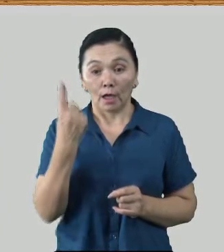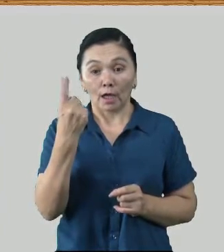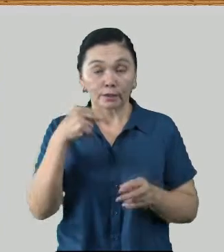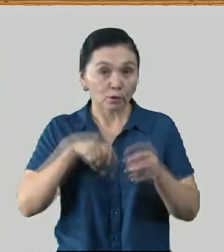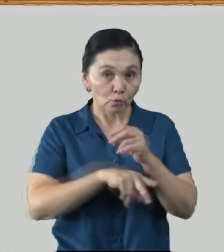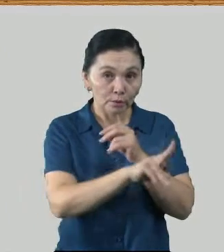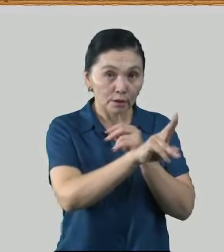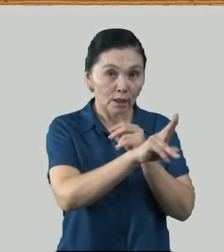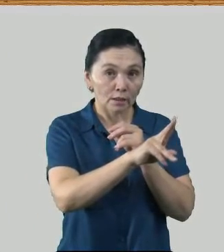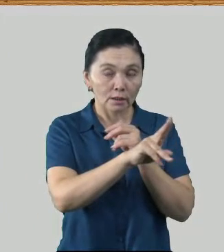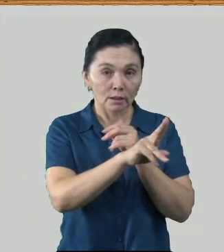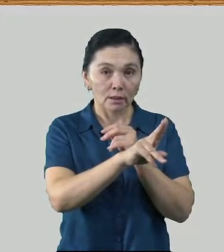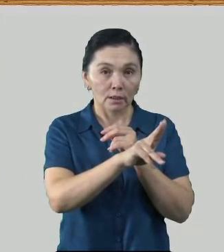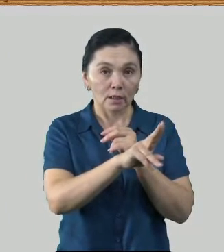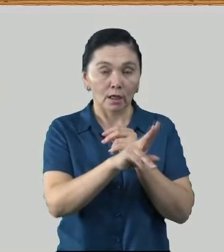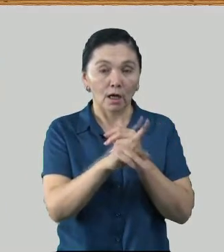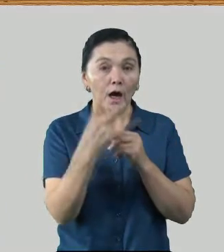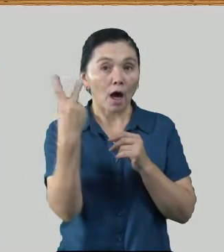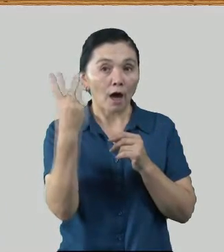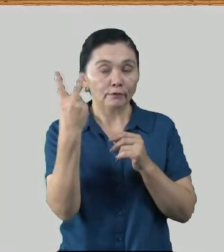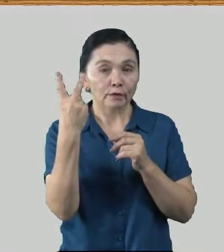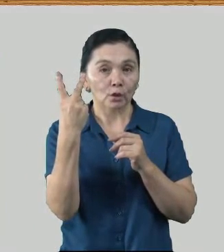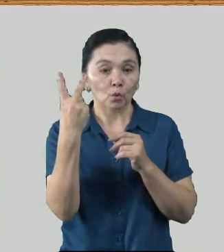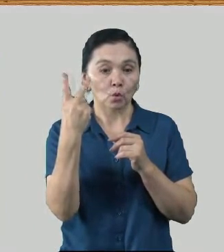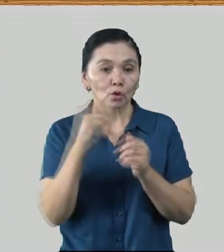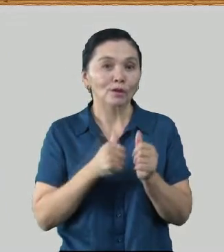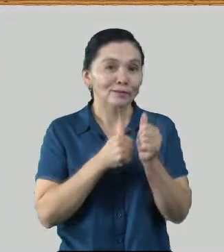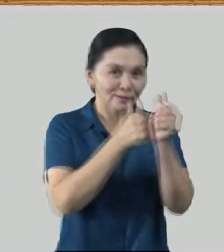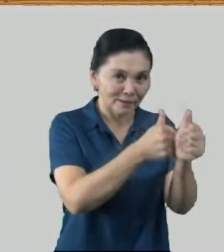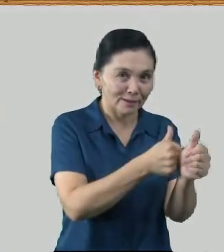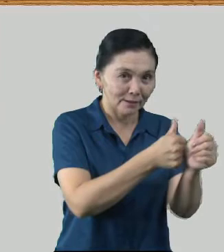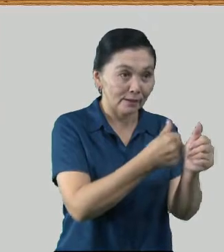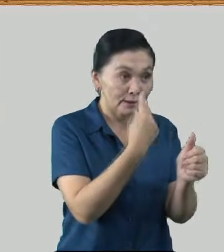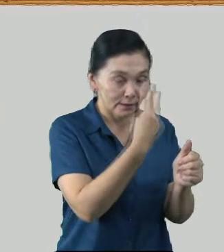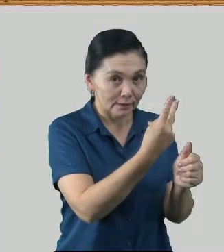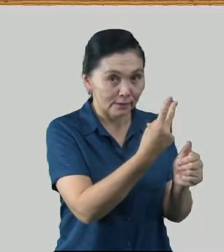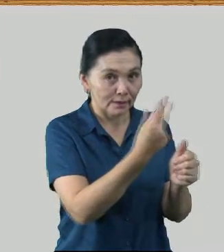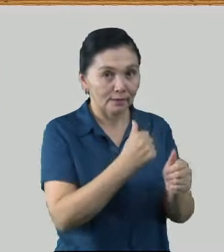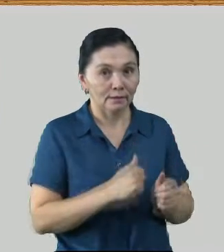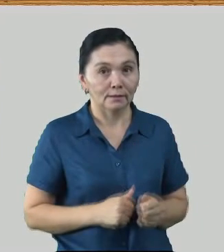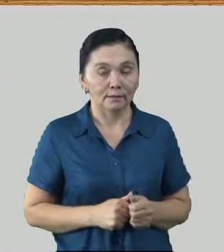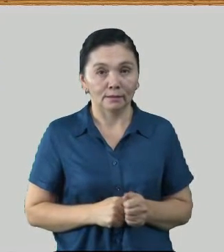Один убежал, а второй вслед глядит.